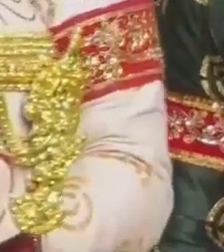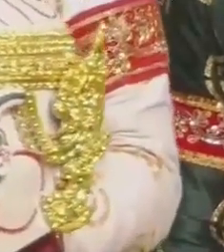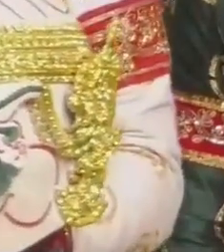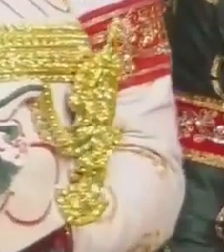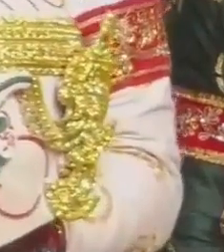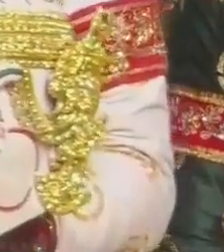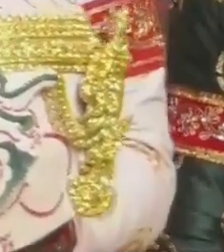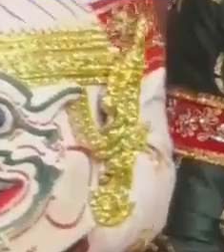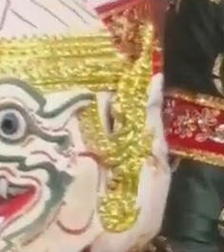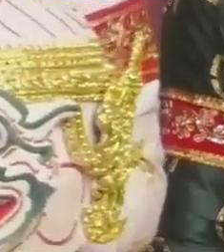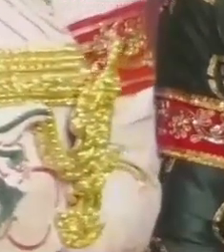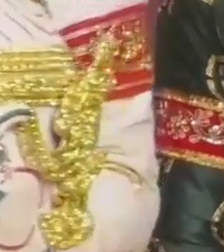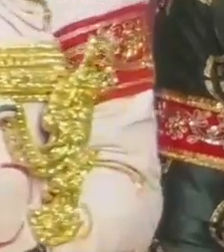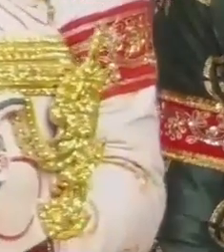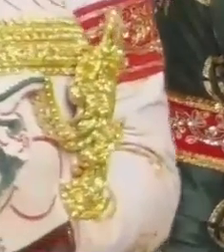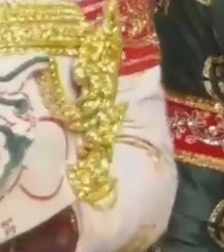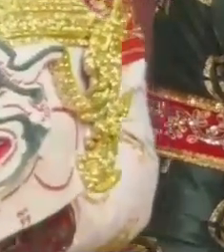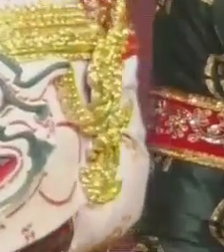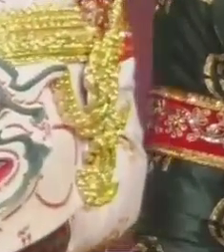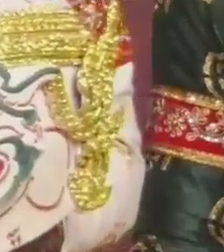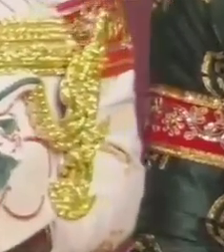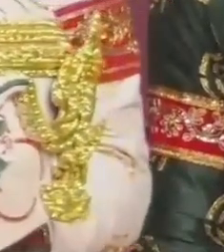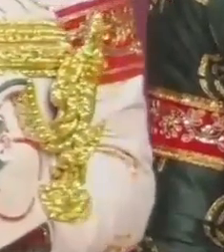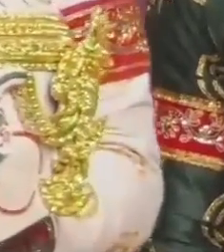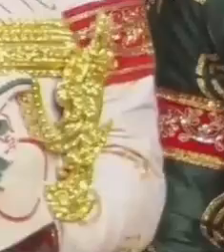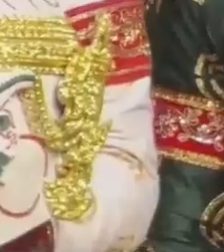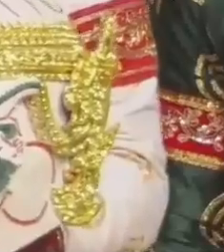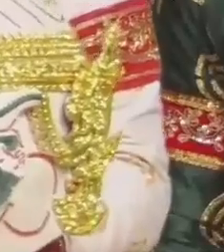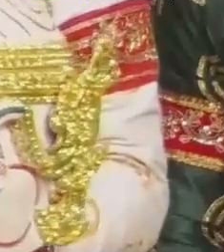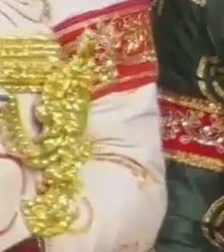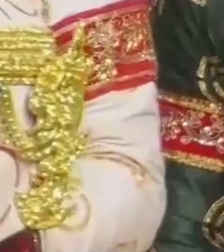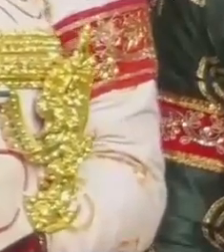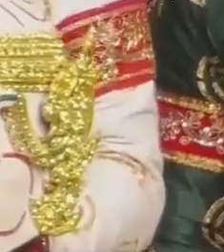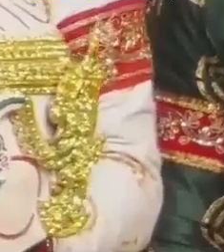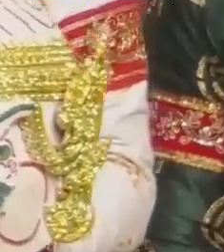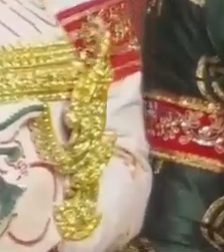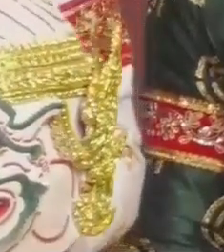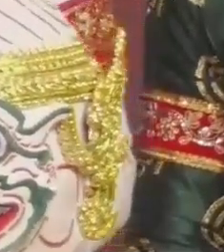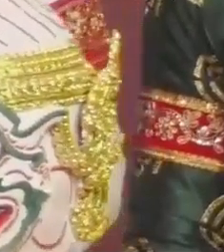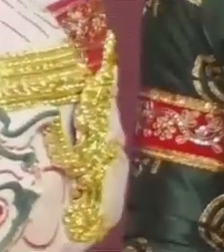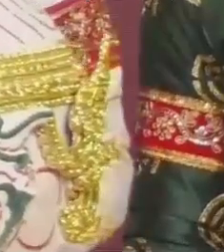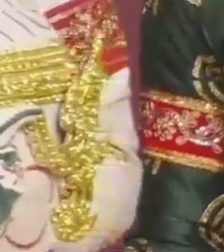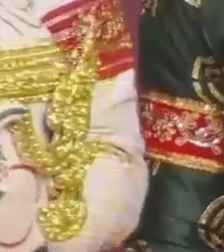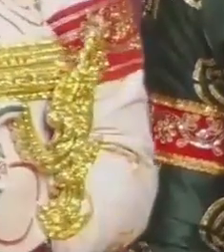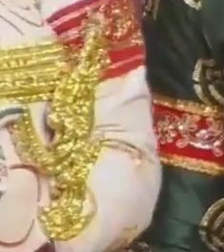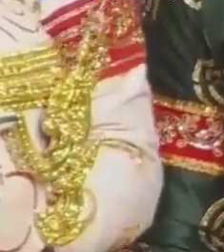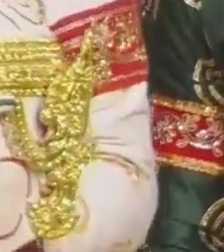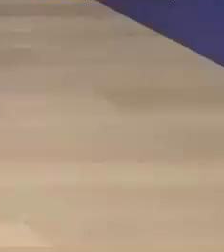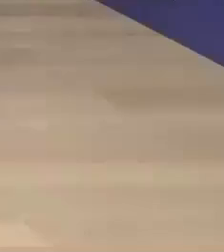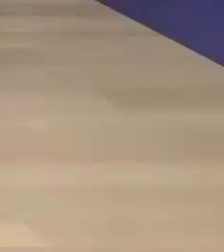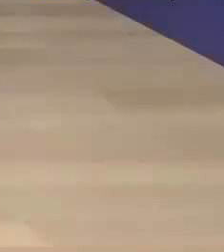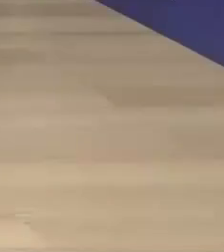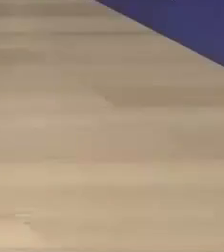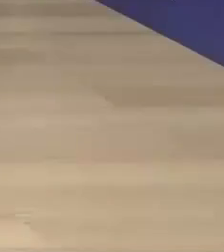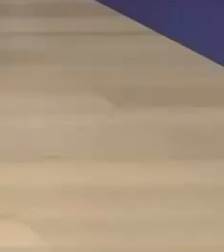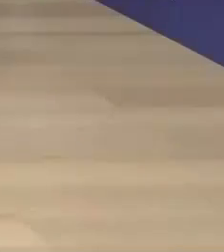เวทีผลราชทานสักครั้งหนึ่งอืก็เลยพัฒนาแล้วก็ฝึกฝนมาเรื่อยๆครับถือว่าเรามาถึงความฝันของเราอีกขั้งนึงแล้วถูกมั้ย